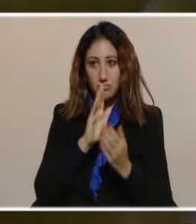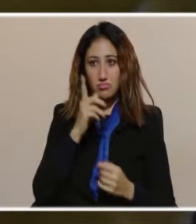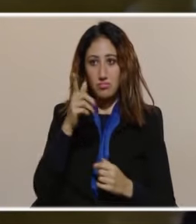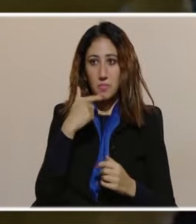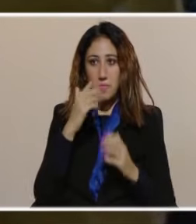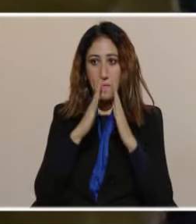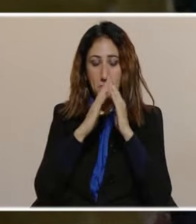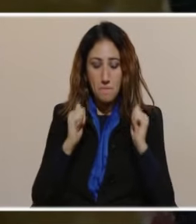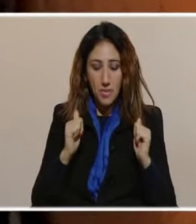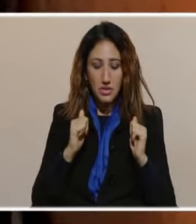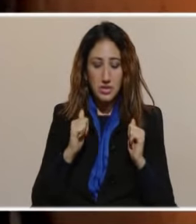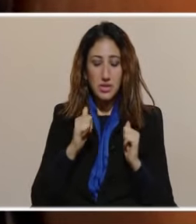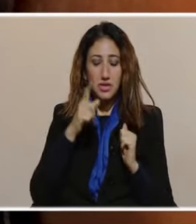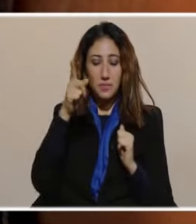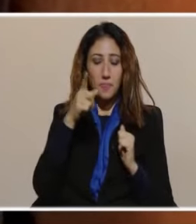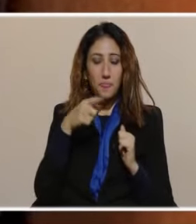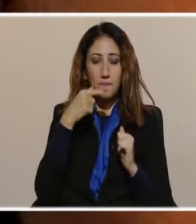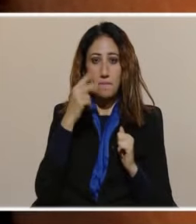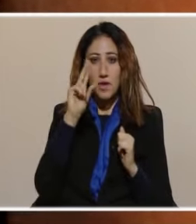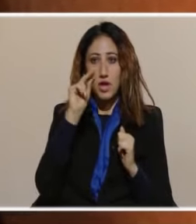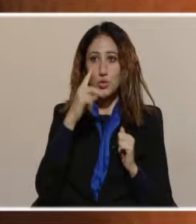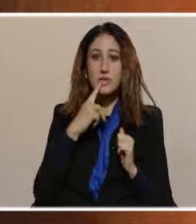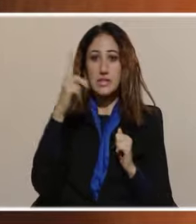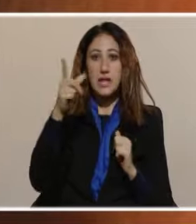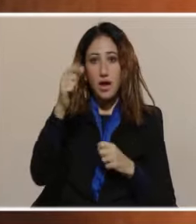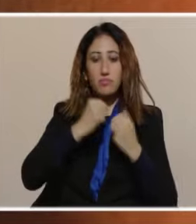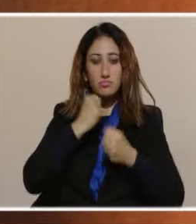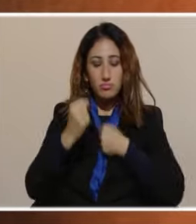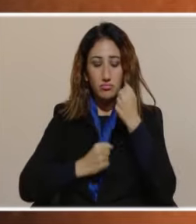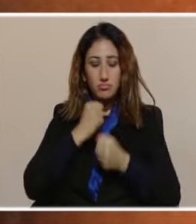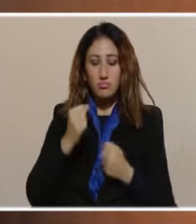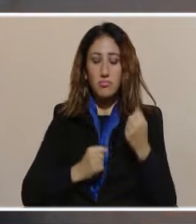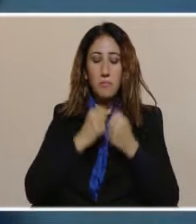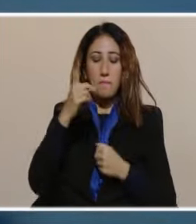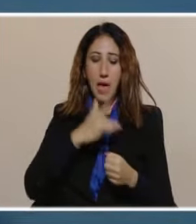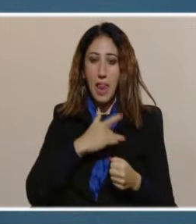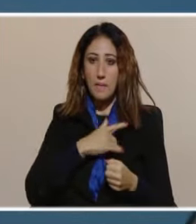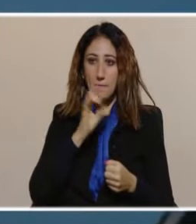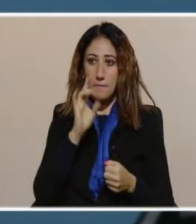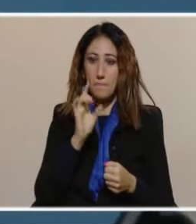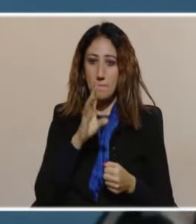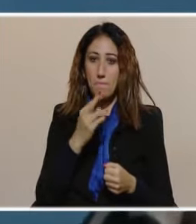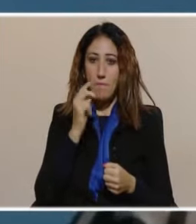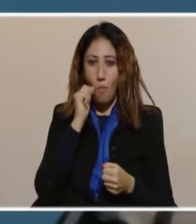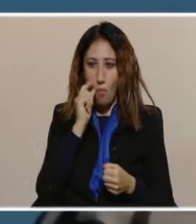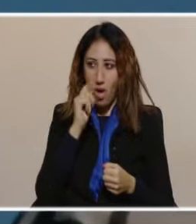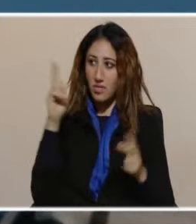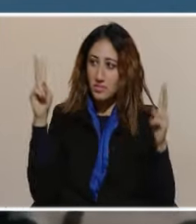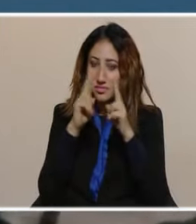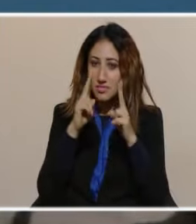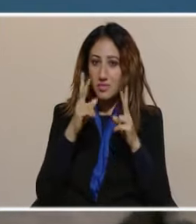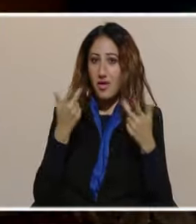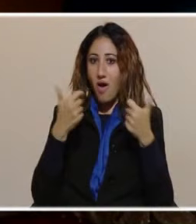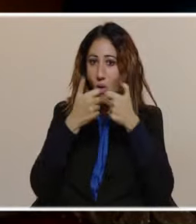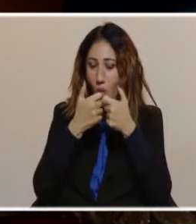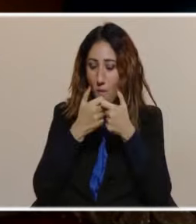من الكوب. فمنذ ما يقارب 20 عاما دق قلب محروسة لرجل رأى فيها شريكة